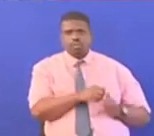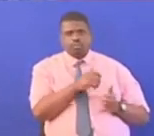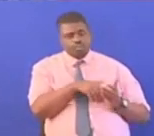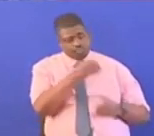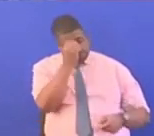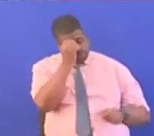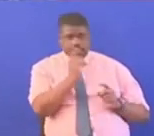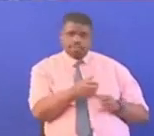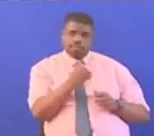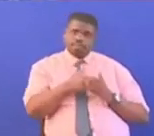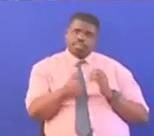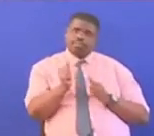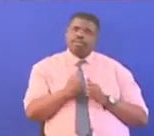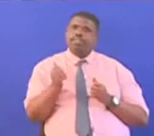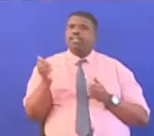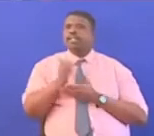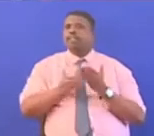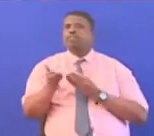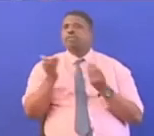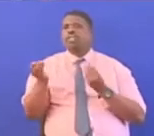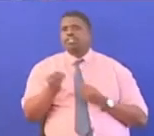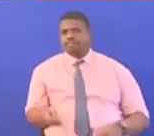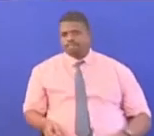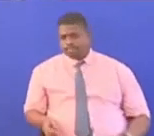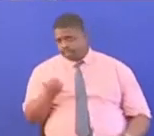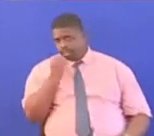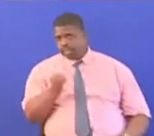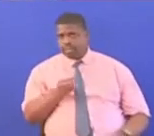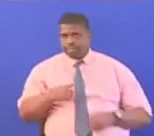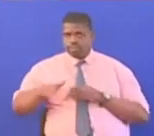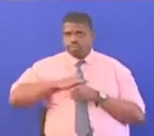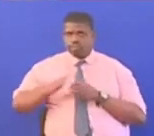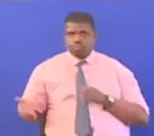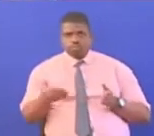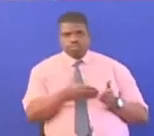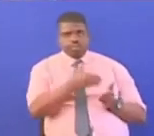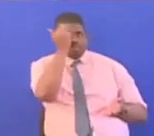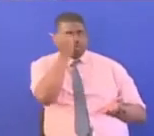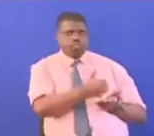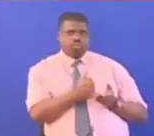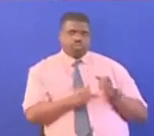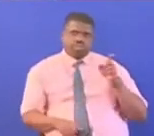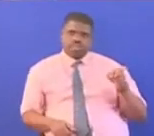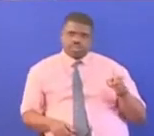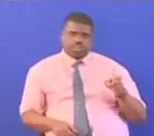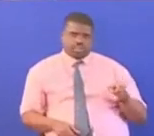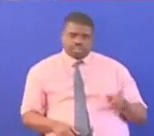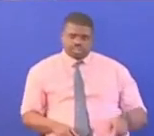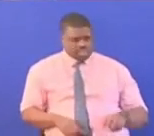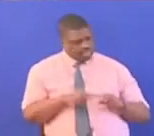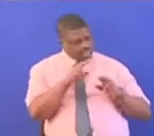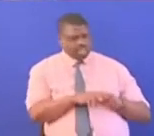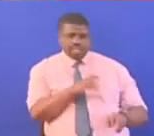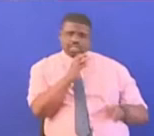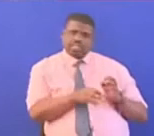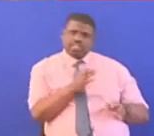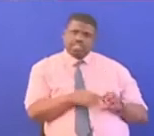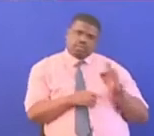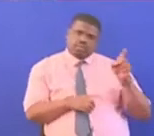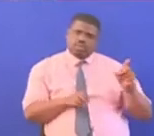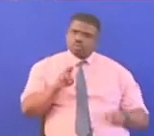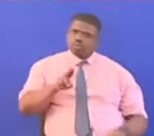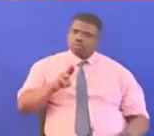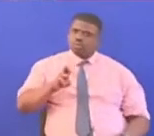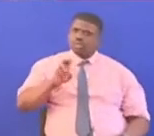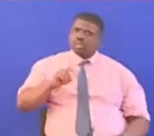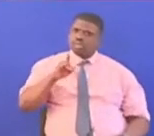baadhi ya maeneo machache ambayo taarifa zilizotumika kufikia maamuzi yale hazikuwa zimekaa sahihi kule uwandani kule chini